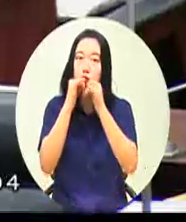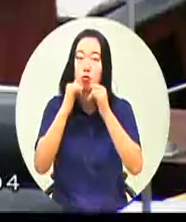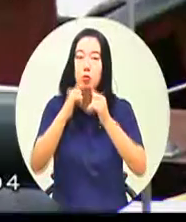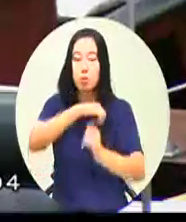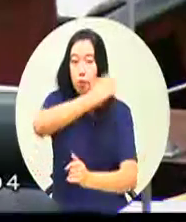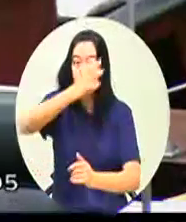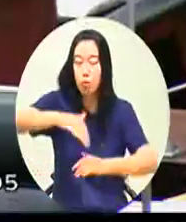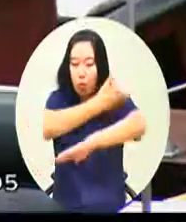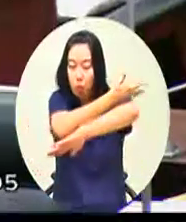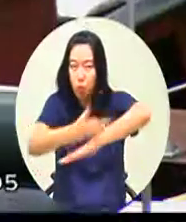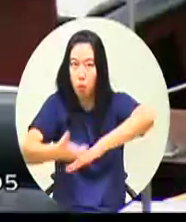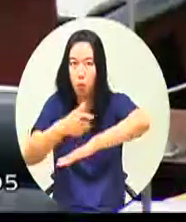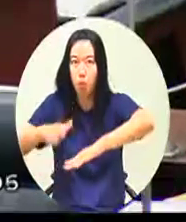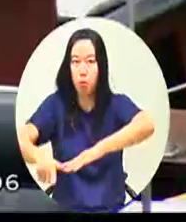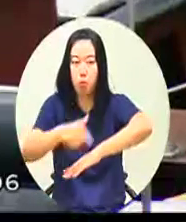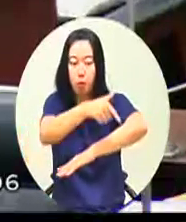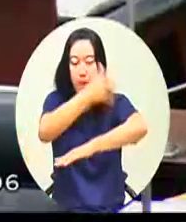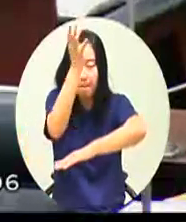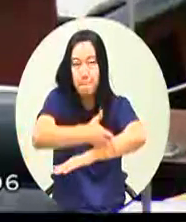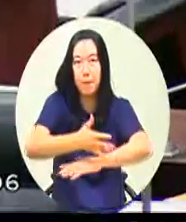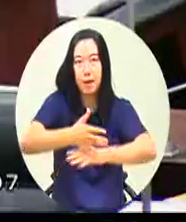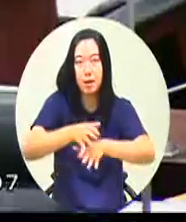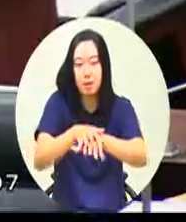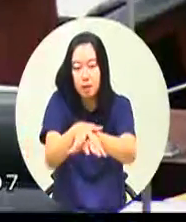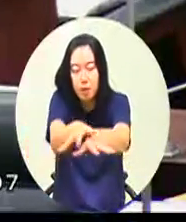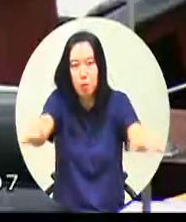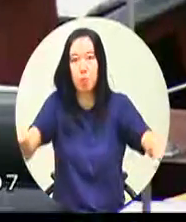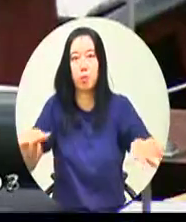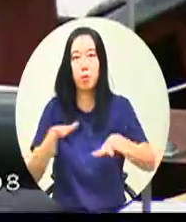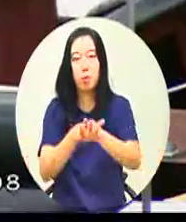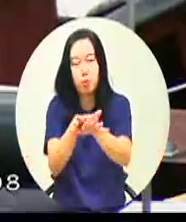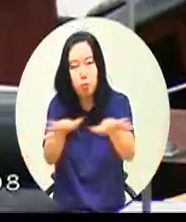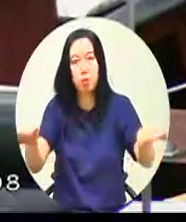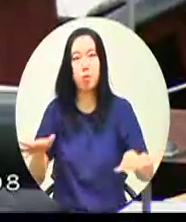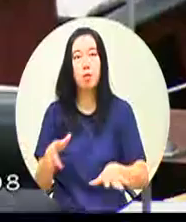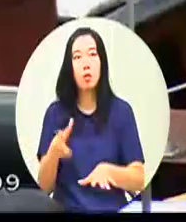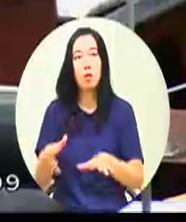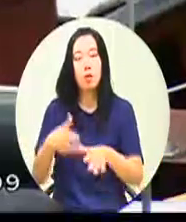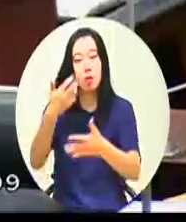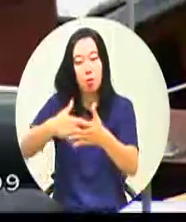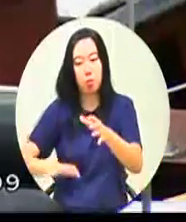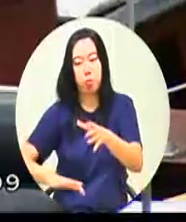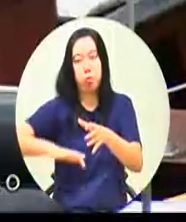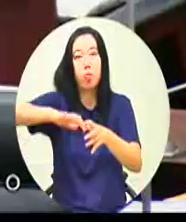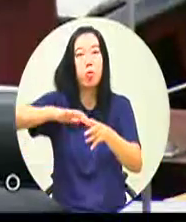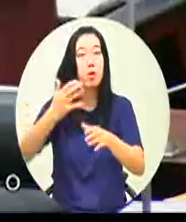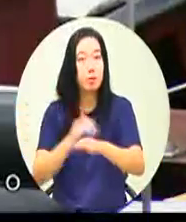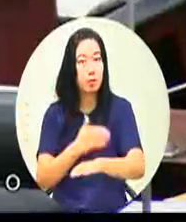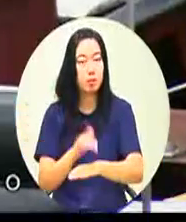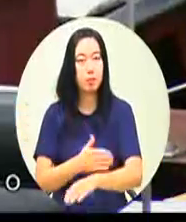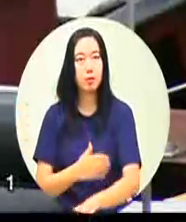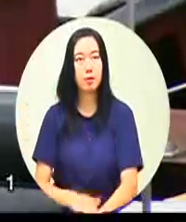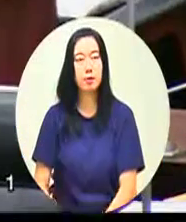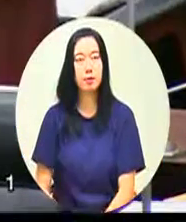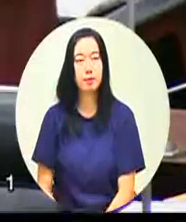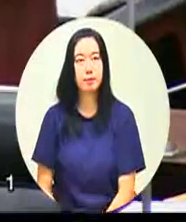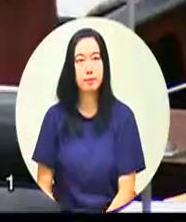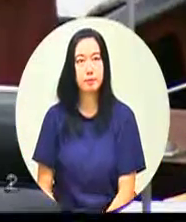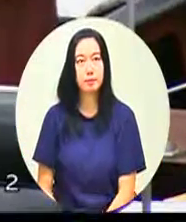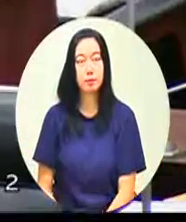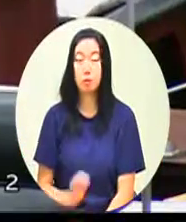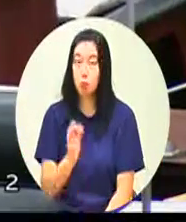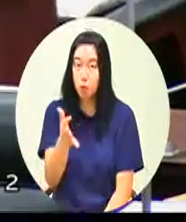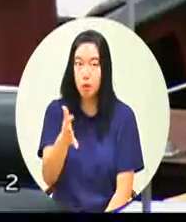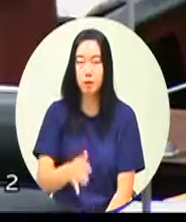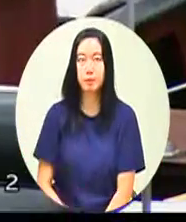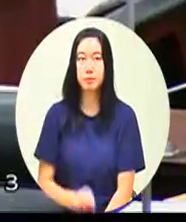水的水拦截，按好人啊高，那个好人啊高嘛，按好人啊高发出去，你才有法度。因为那